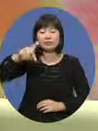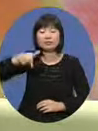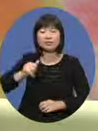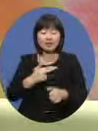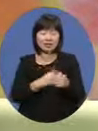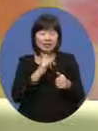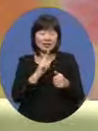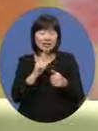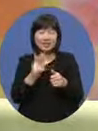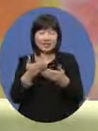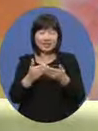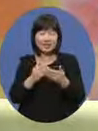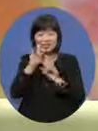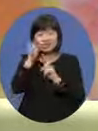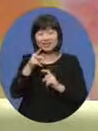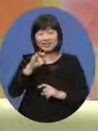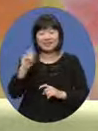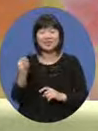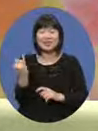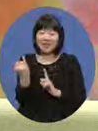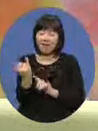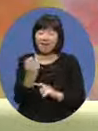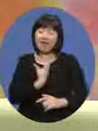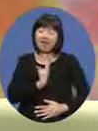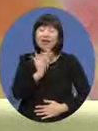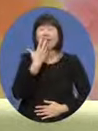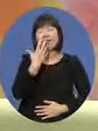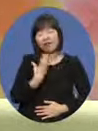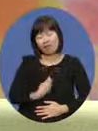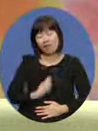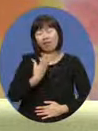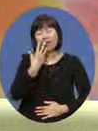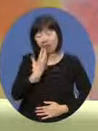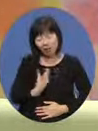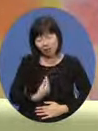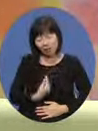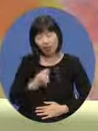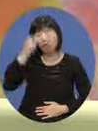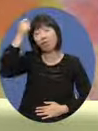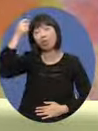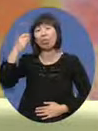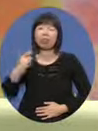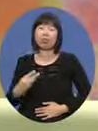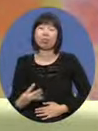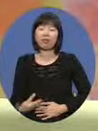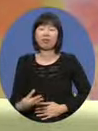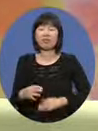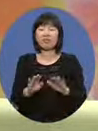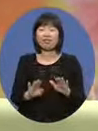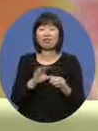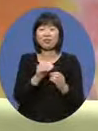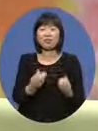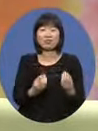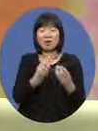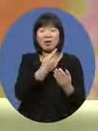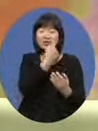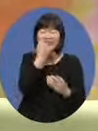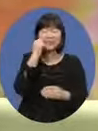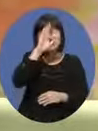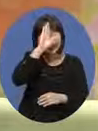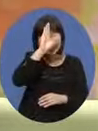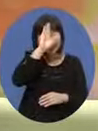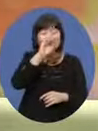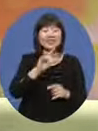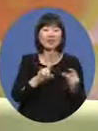말씀하시는데 이쪽에서 예정 선생님이 한숨을 몇 번 해주시는지 몰라요. 나도 몰랐어요. 명절 증후군이라는 네. 단어만